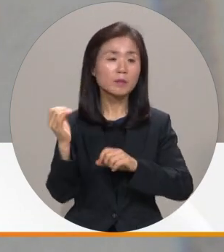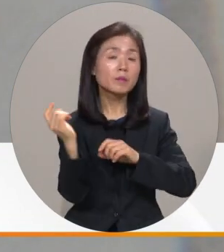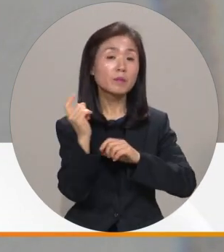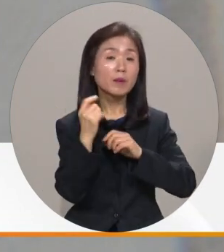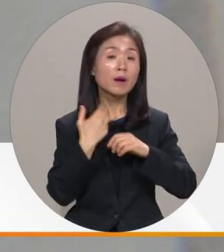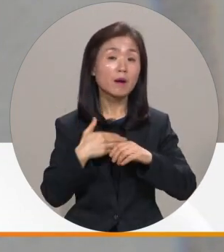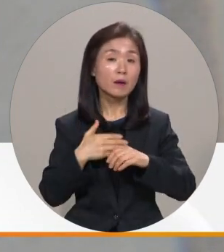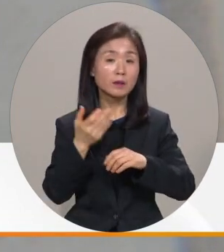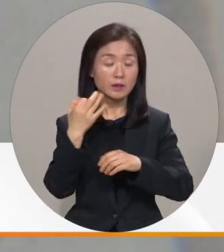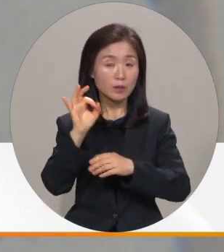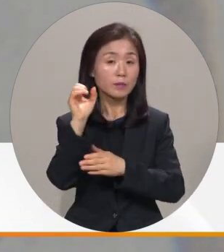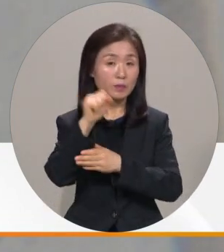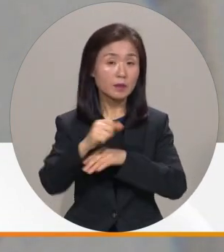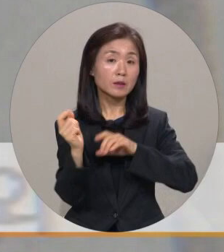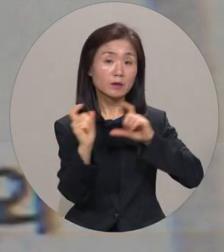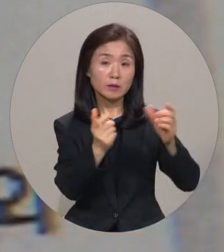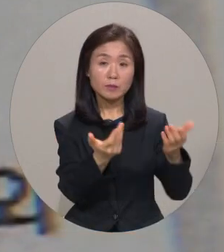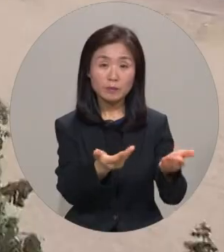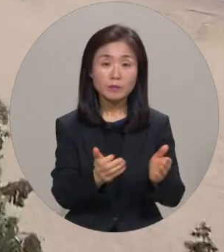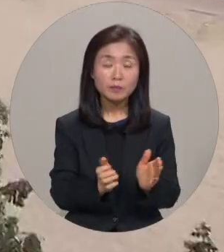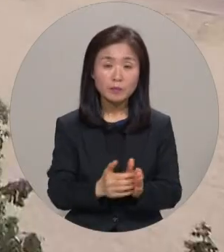죽음이 순직으로 인정된 겁니다.